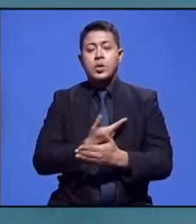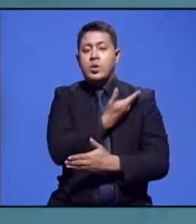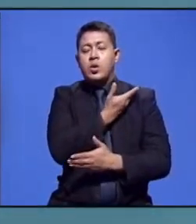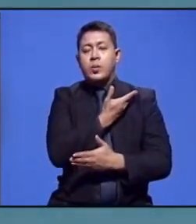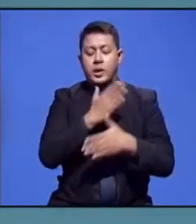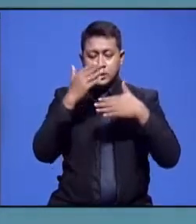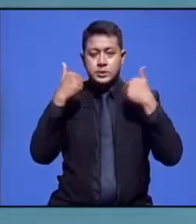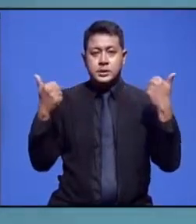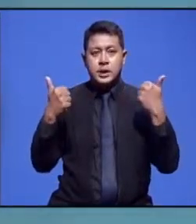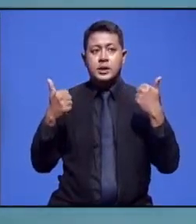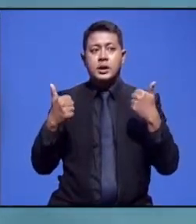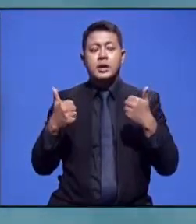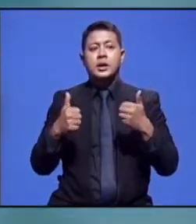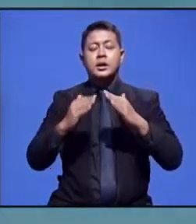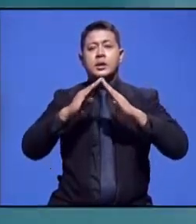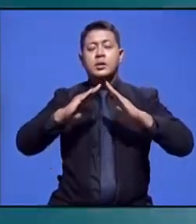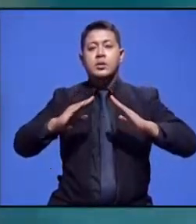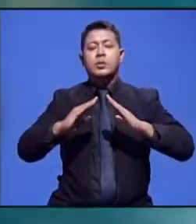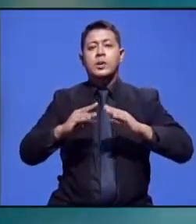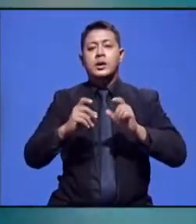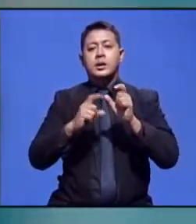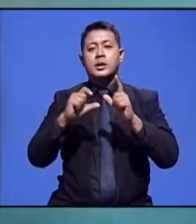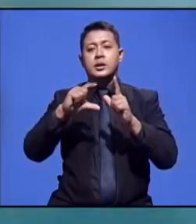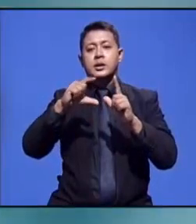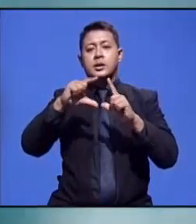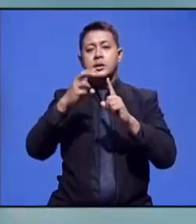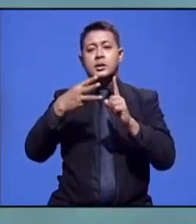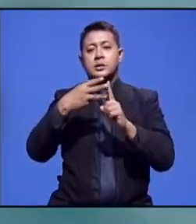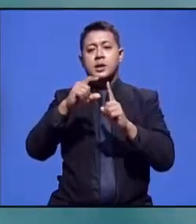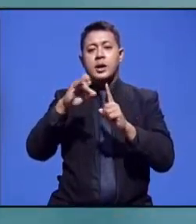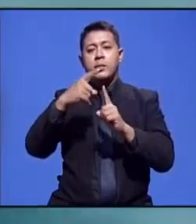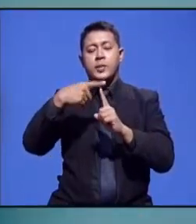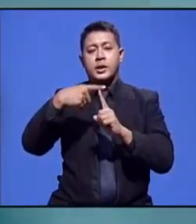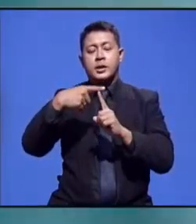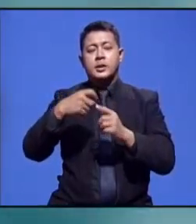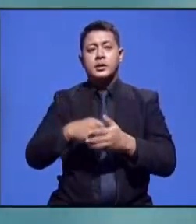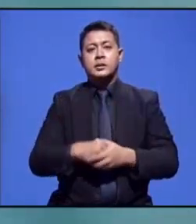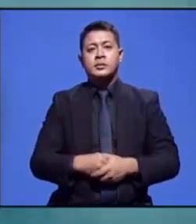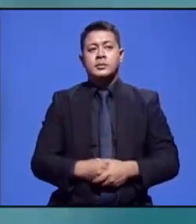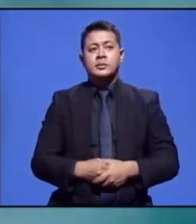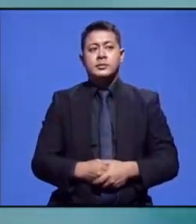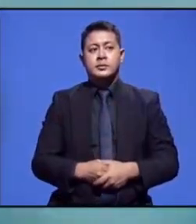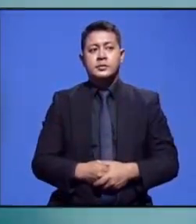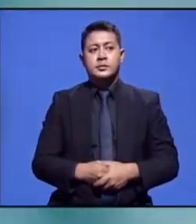dalam kondisi sehat dan berada di rumah kerabatnya di Sampit. Syamsuddin Nur, Kota Waringin Timur, Kalimantan Tengah.